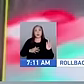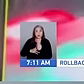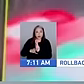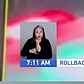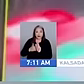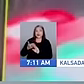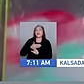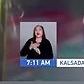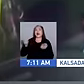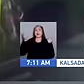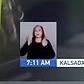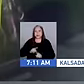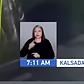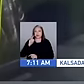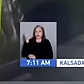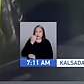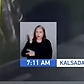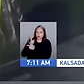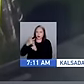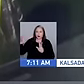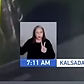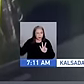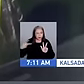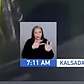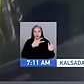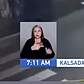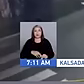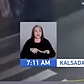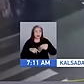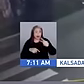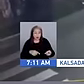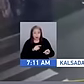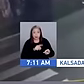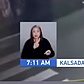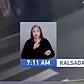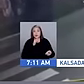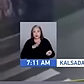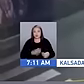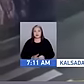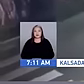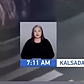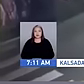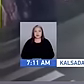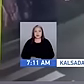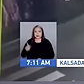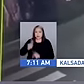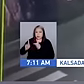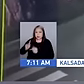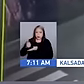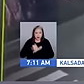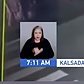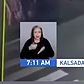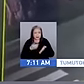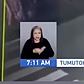sila ng isang ambulansya bulagta sa kalsada ang dalawang babae may mga nagmagandang loob na nilapitan sila at tinulungang